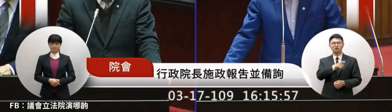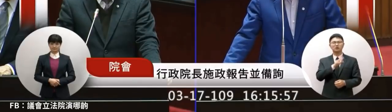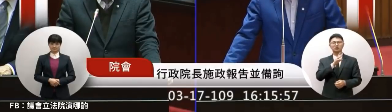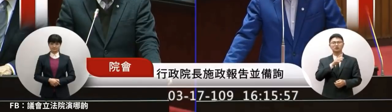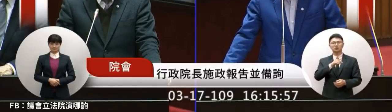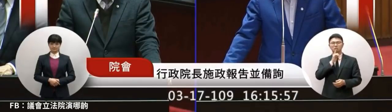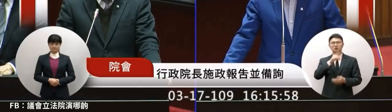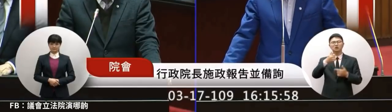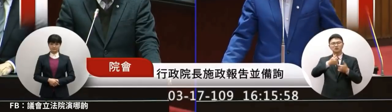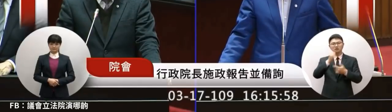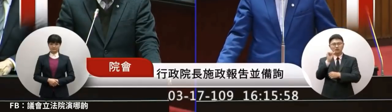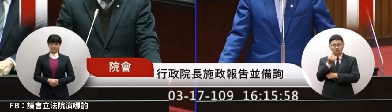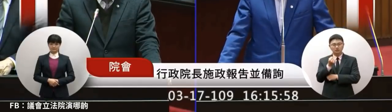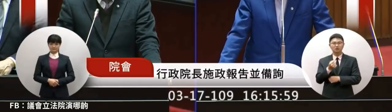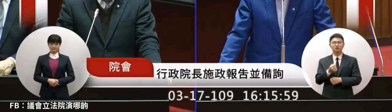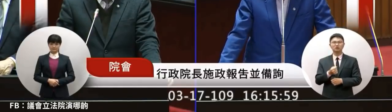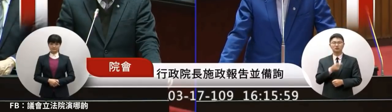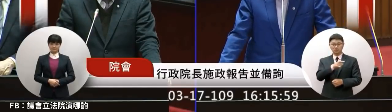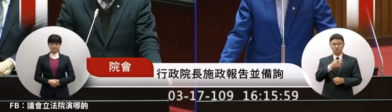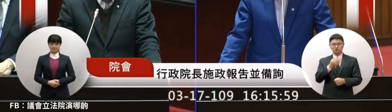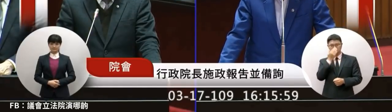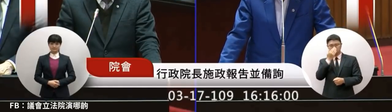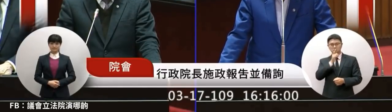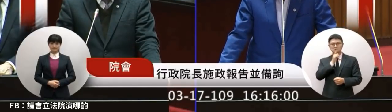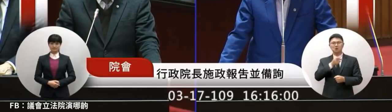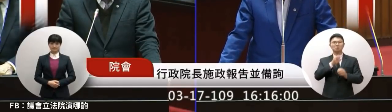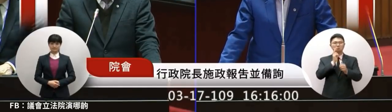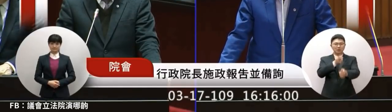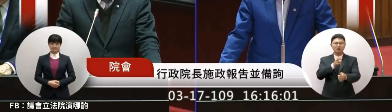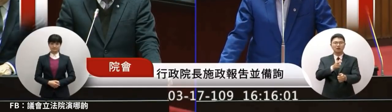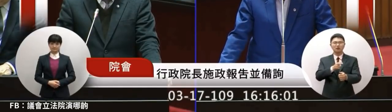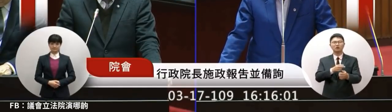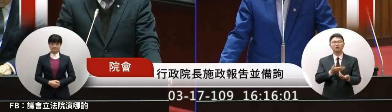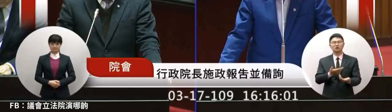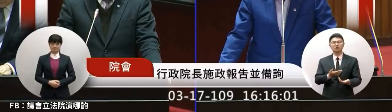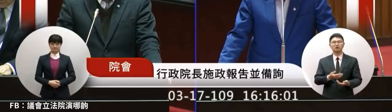议，你还不敢讲命令，不是吗？